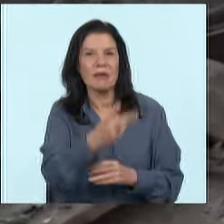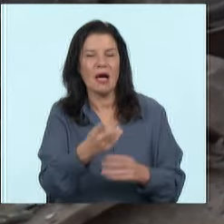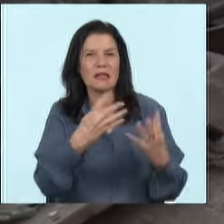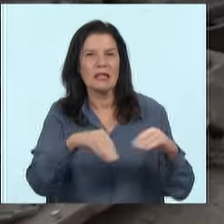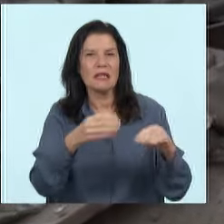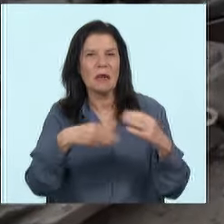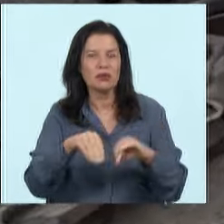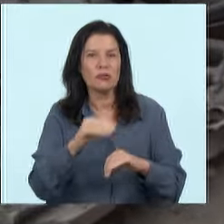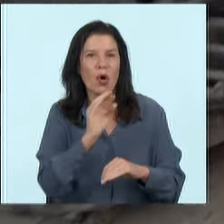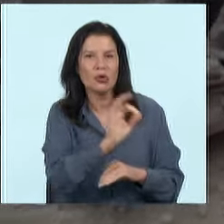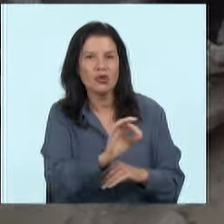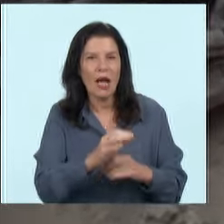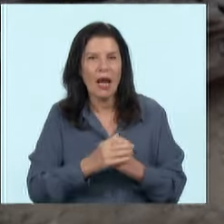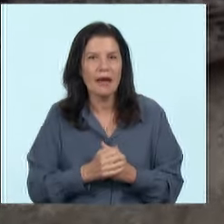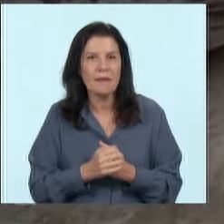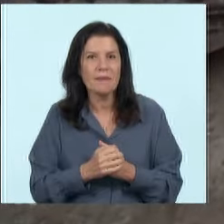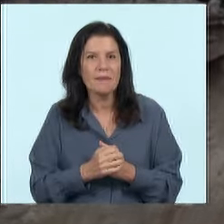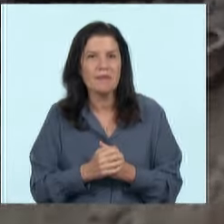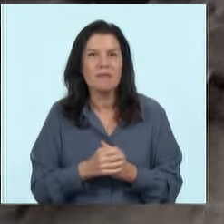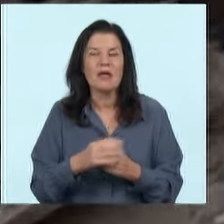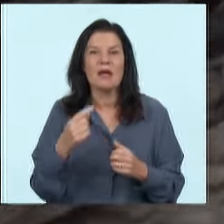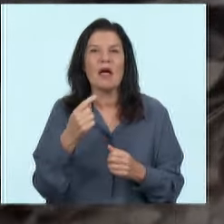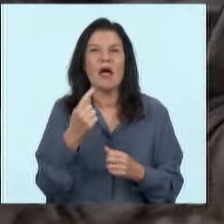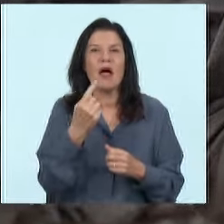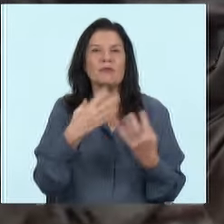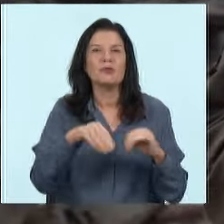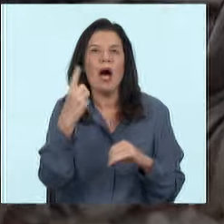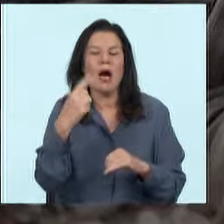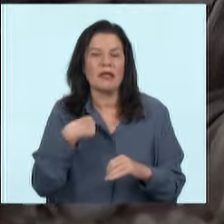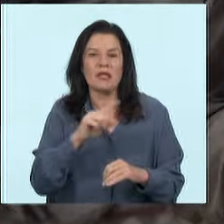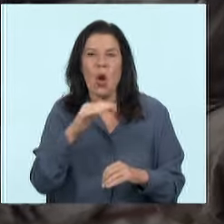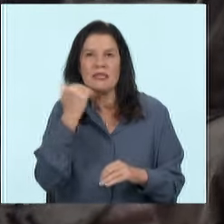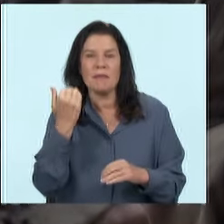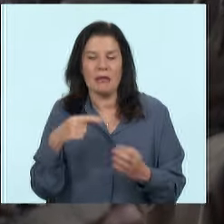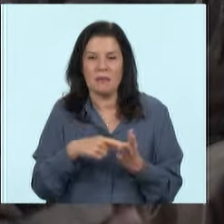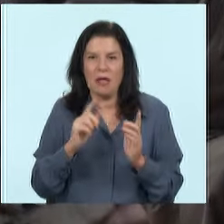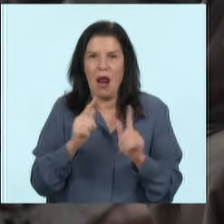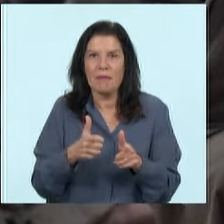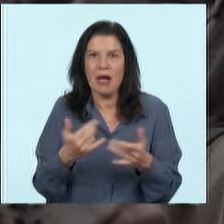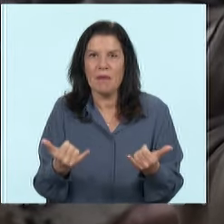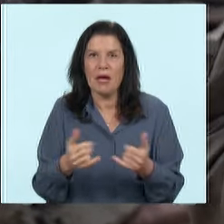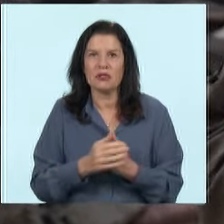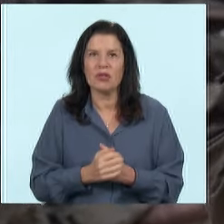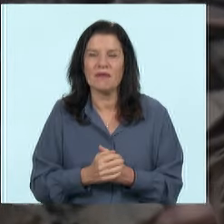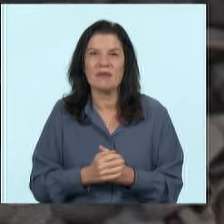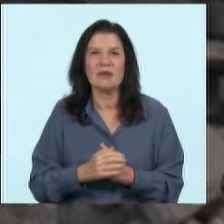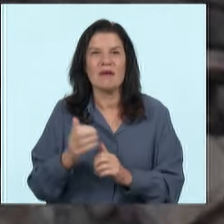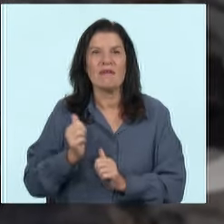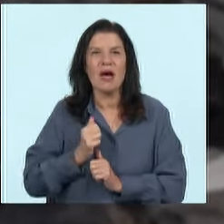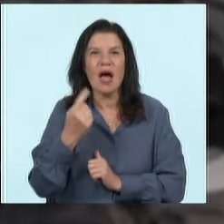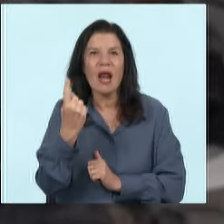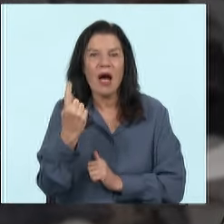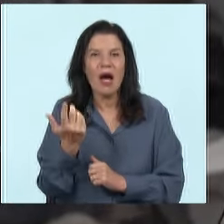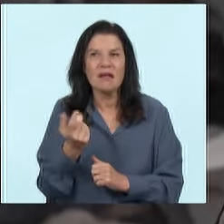לא הספקתי, באיזה, כי אני במלחמה. באיזה נסיבות איבדת את אותם לוחמים? באירוע מבצעי, קשה מאוד. ואחד מהלוחמים האלה הוא אב לשני ילדים, איש מילואים.